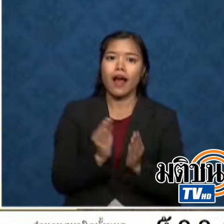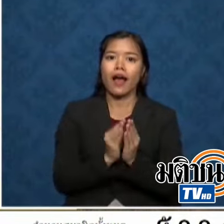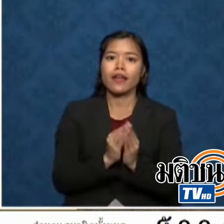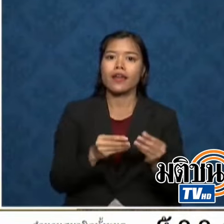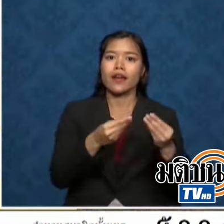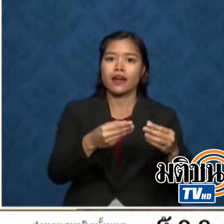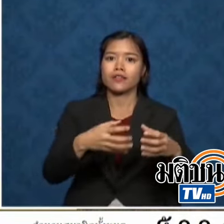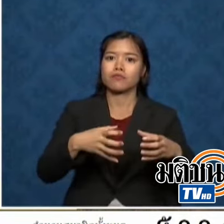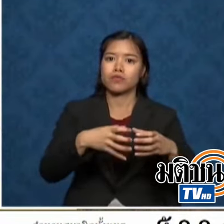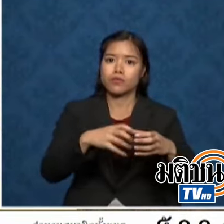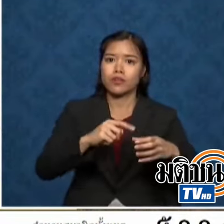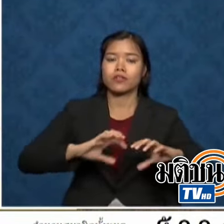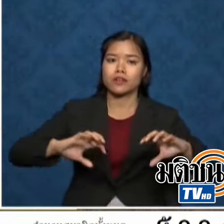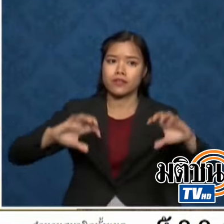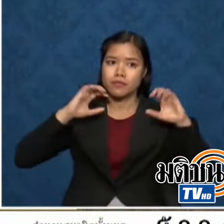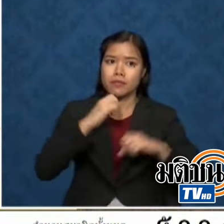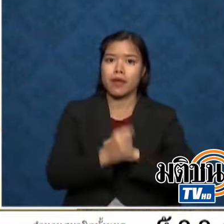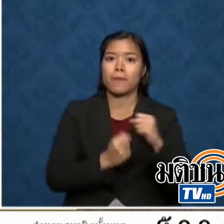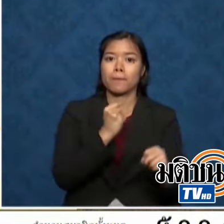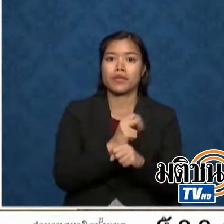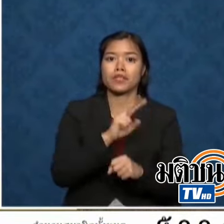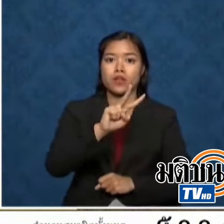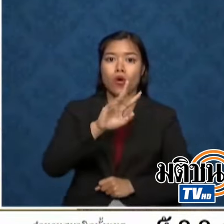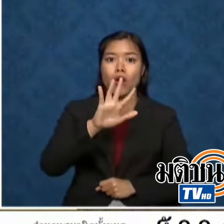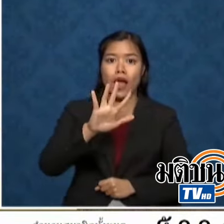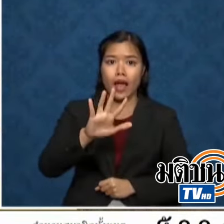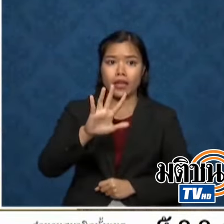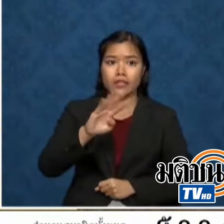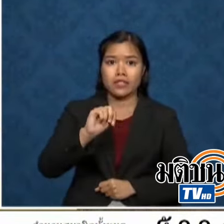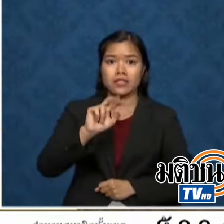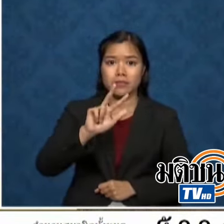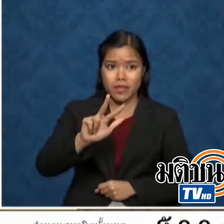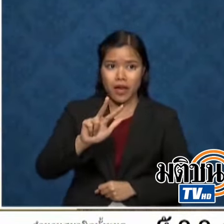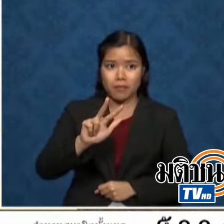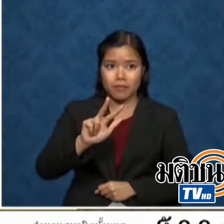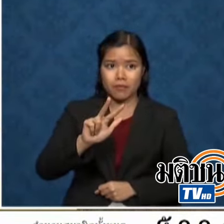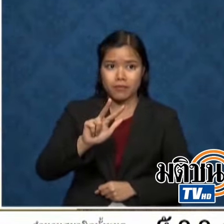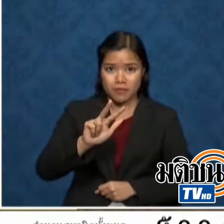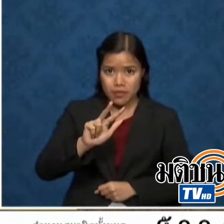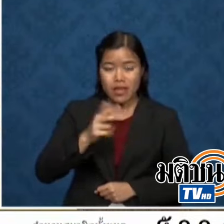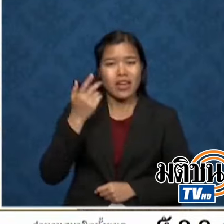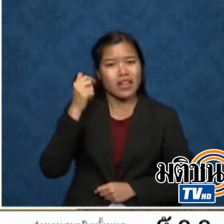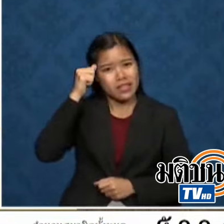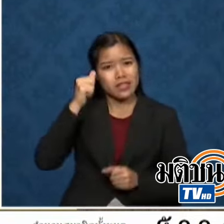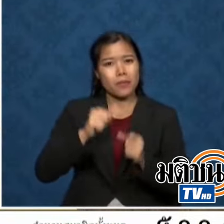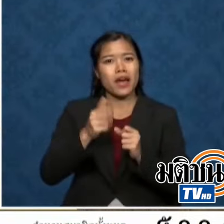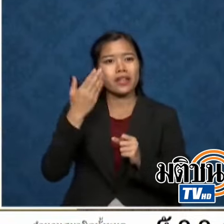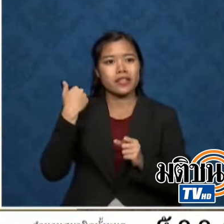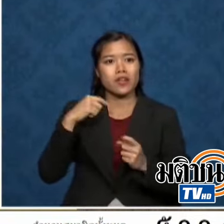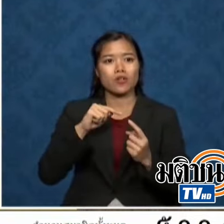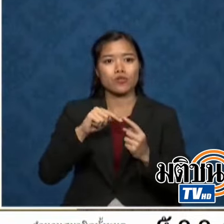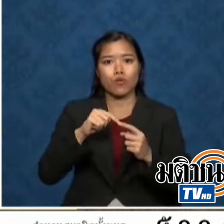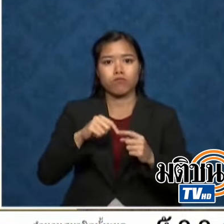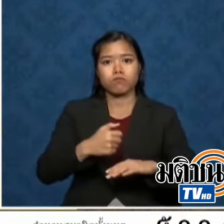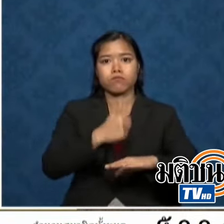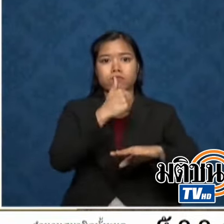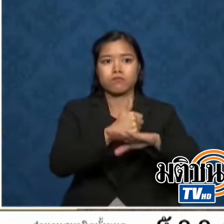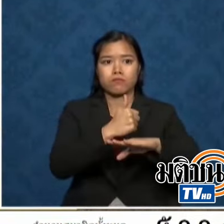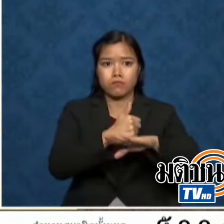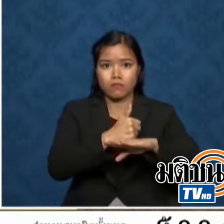จัดตั้งรัฐบาลตั้งแต่ปี2543ตั้งแต่ยังเป็นอดีตพรรคผมจำได้ 2543ท่านส่งผู้ว่ากทมตั้ง